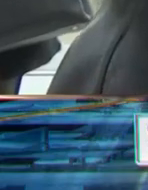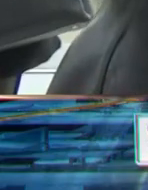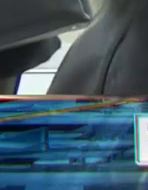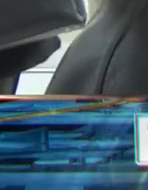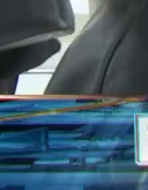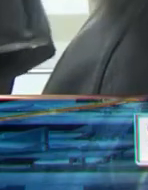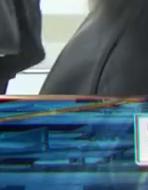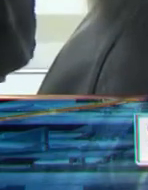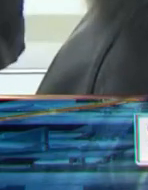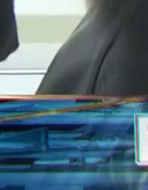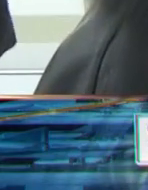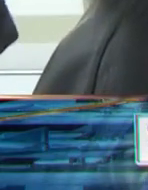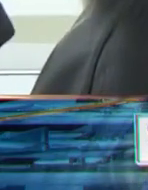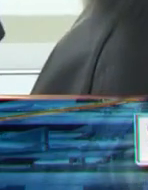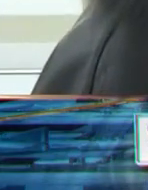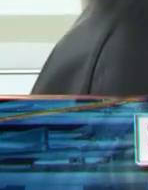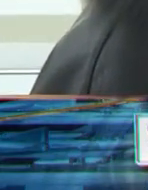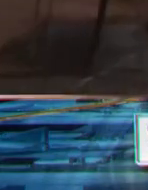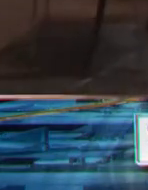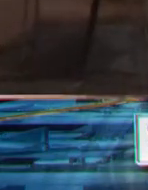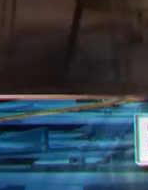келдім, бәрлігі жақсы болды.